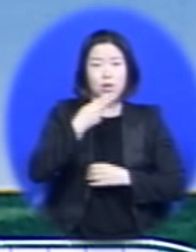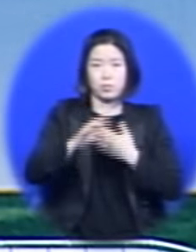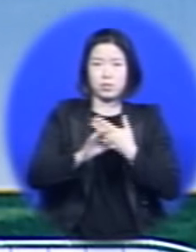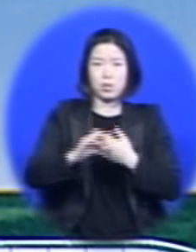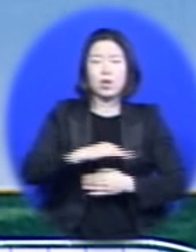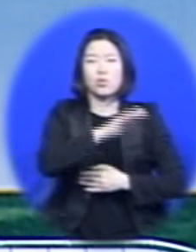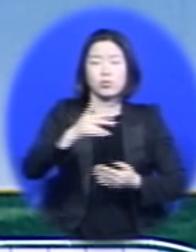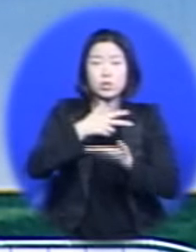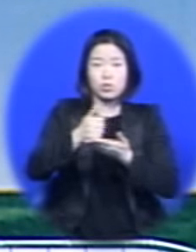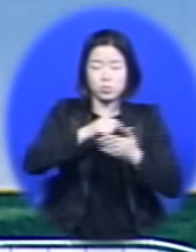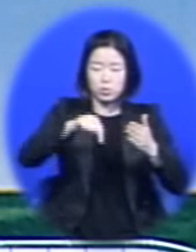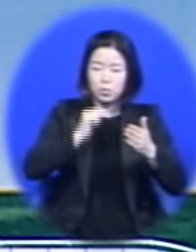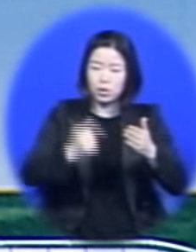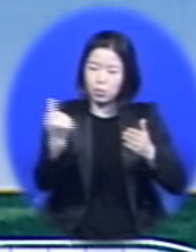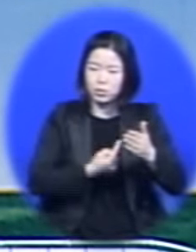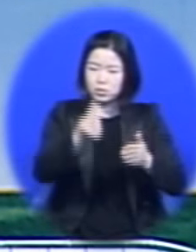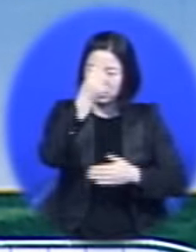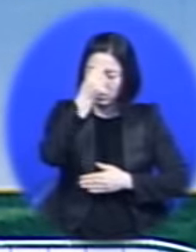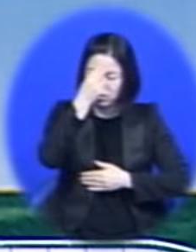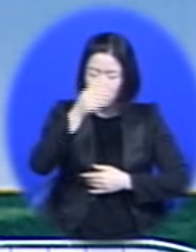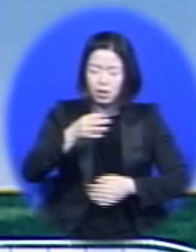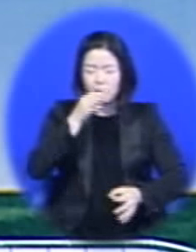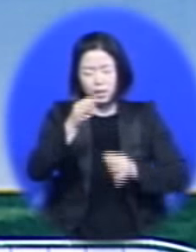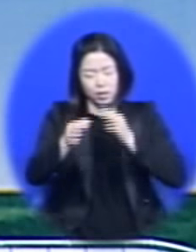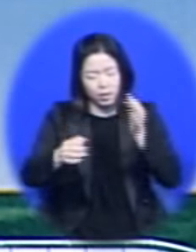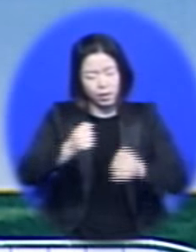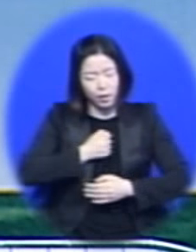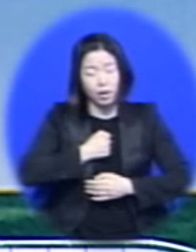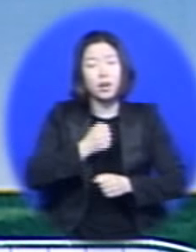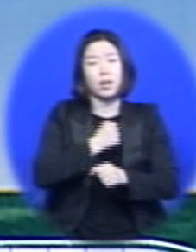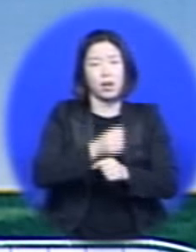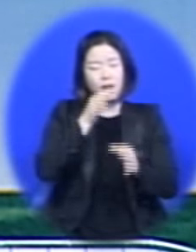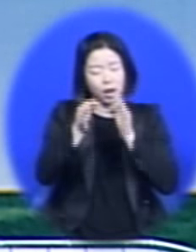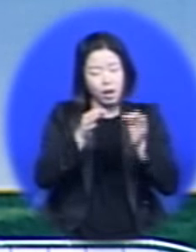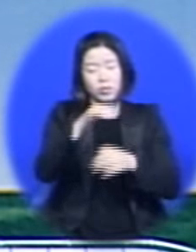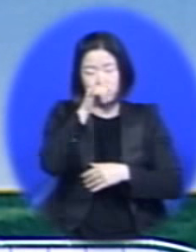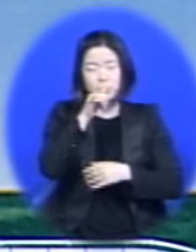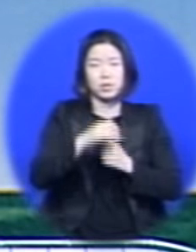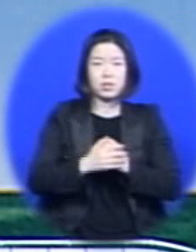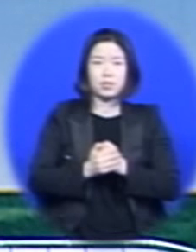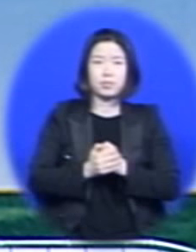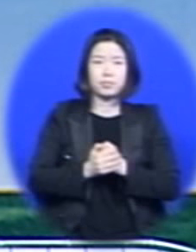주님은 우리 속에 오셔서 근심하시고 탄식하시고 그리고 통곡하시는 것입니다.